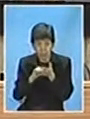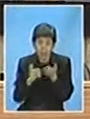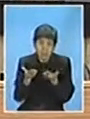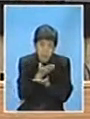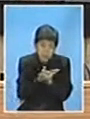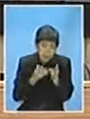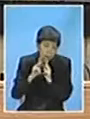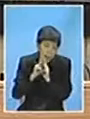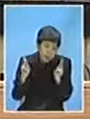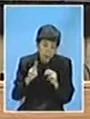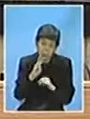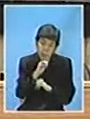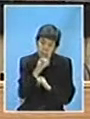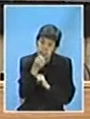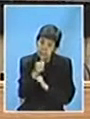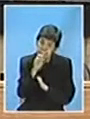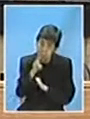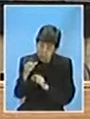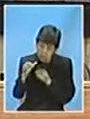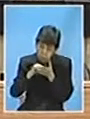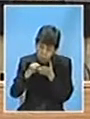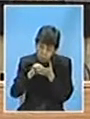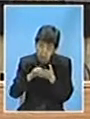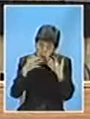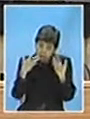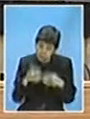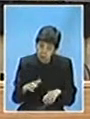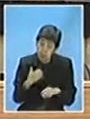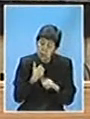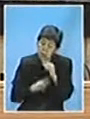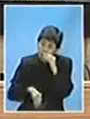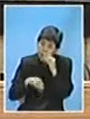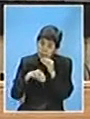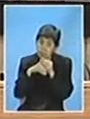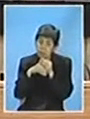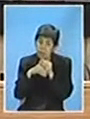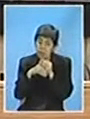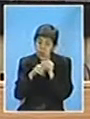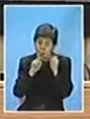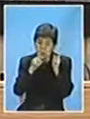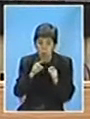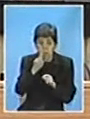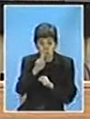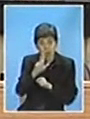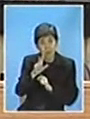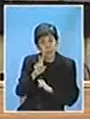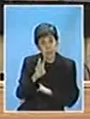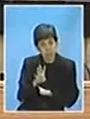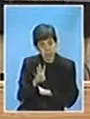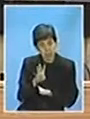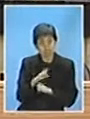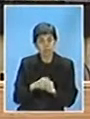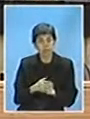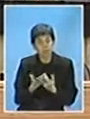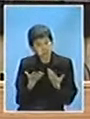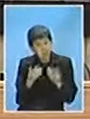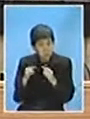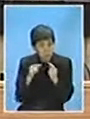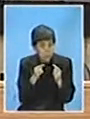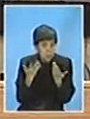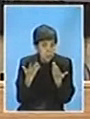างกรรมการว่าในมาตรา17เนี่ยเมื่อท่านแก้ไปแล้วเนี่ยนะคะท่านให้เพิ่มอนุ2อนุ3อนุ4จะไปขัดแย้